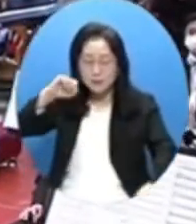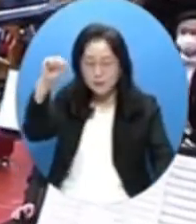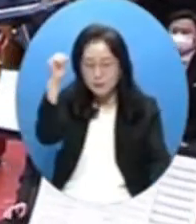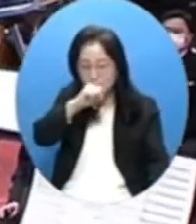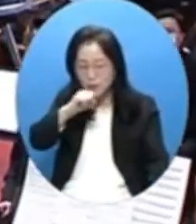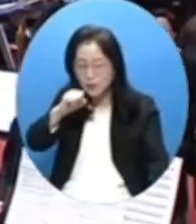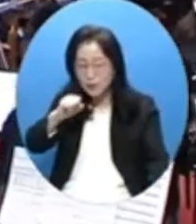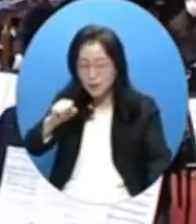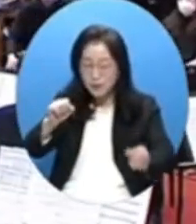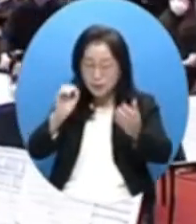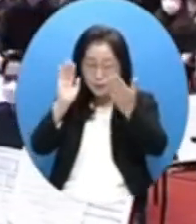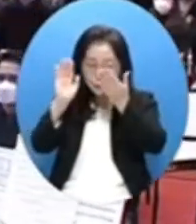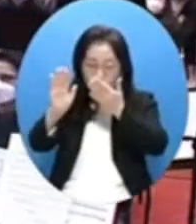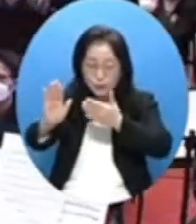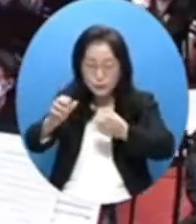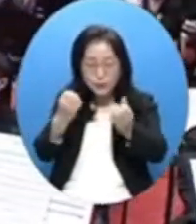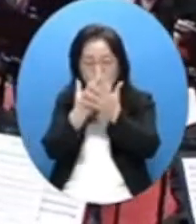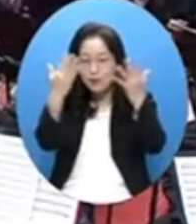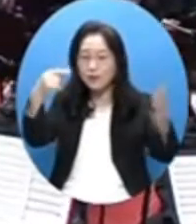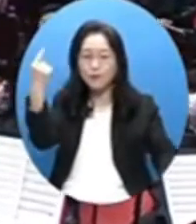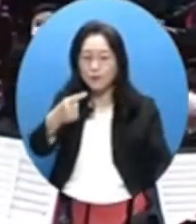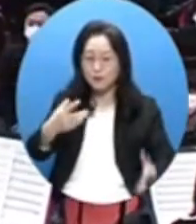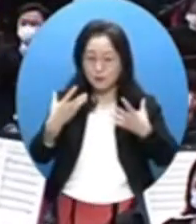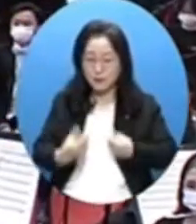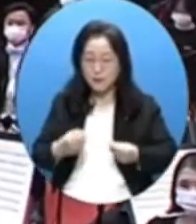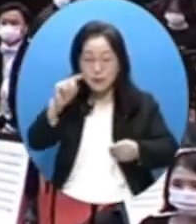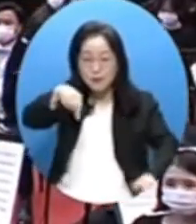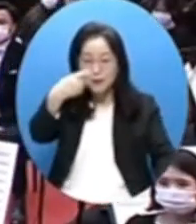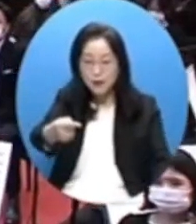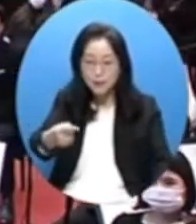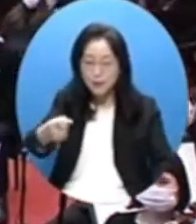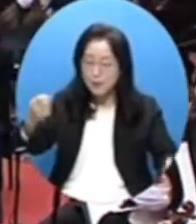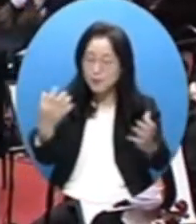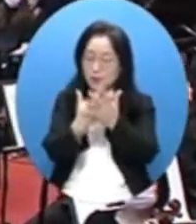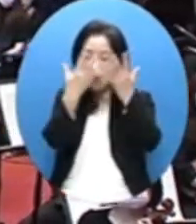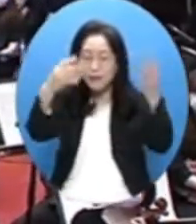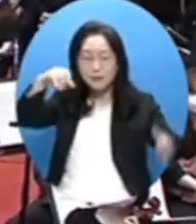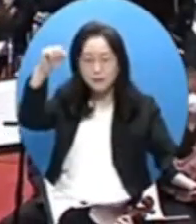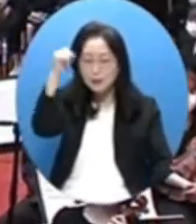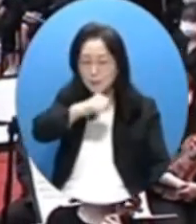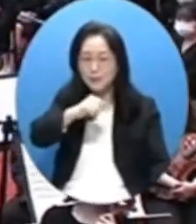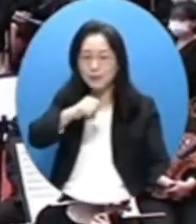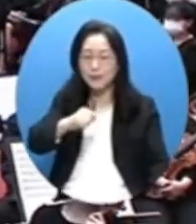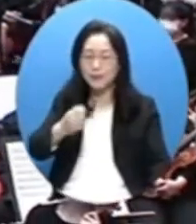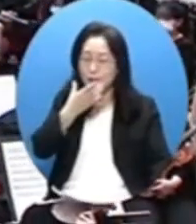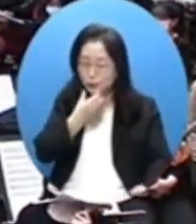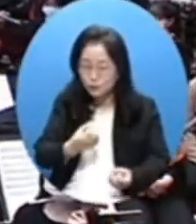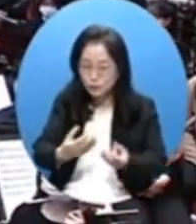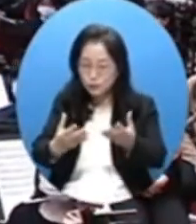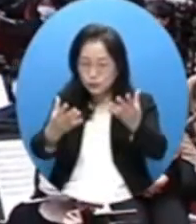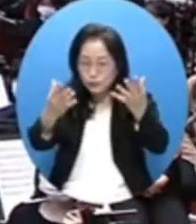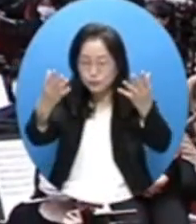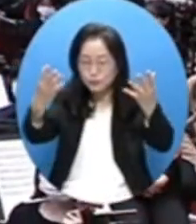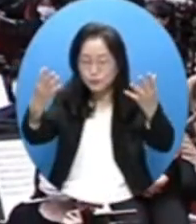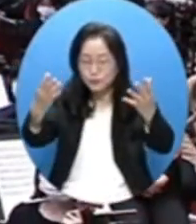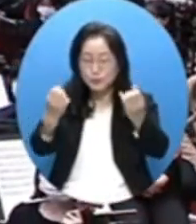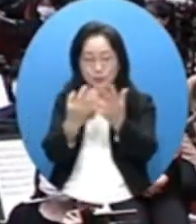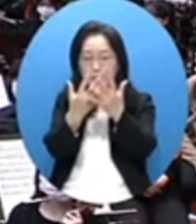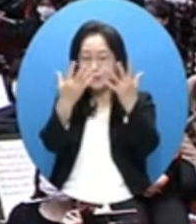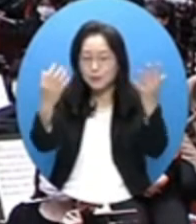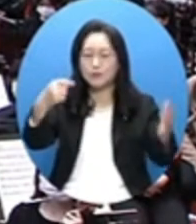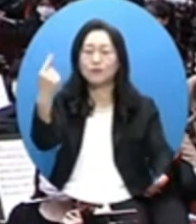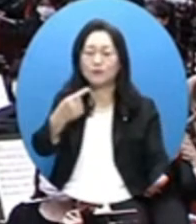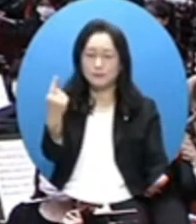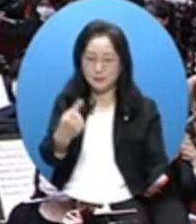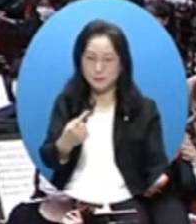밝아 오듯이 절망의 밤이 지나고 난 다음 광명의 세력이 희망의 새벽이 축복의 새벽이 여러분에게 바라보게 될